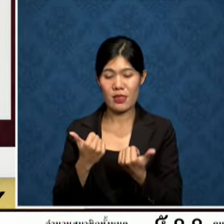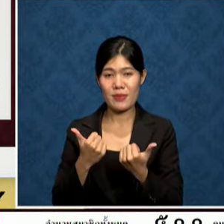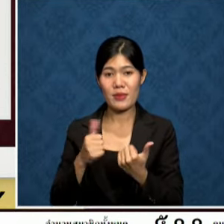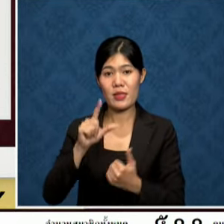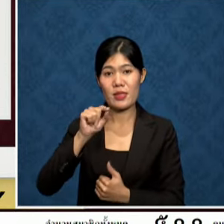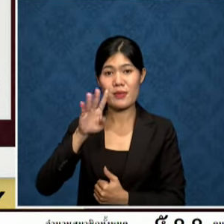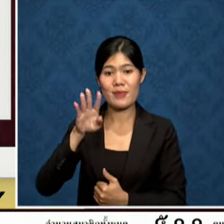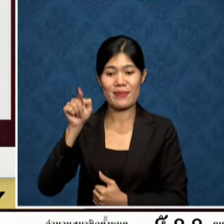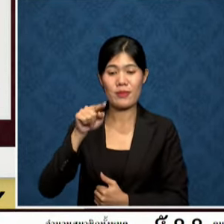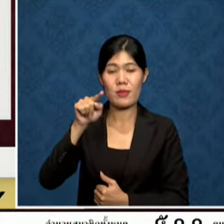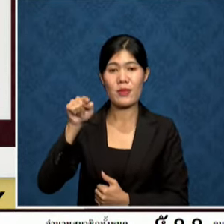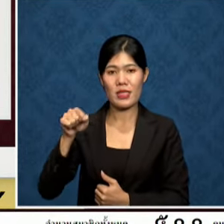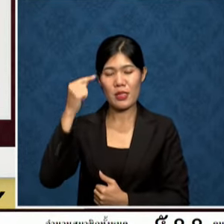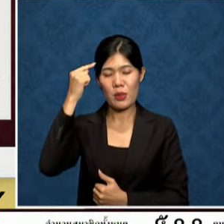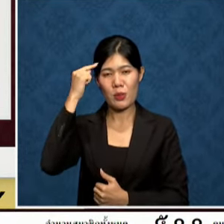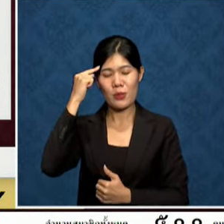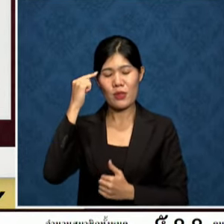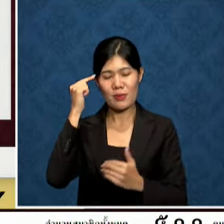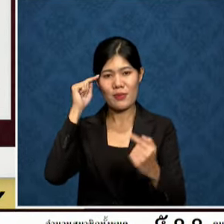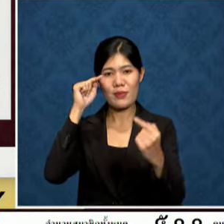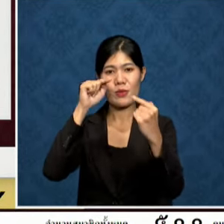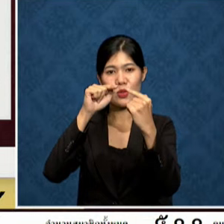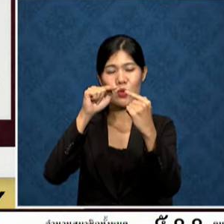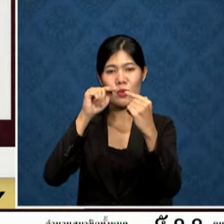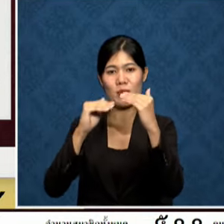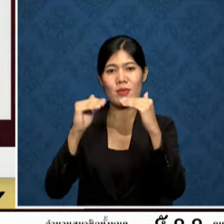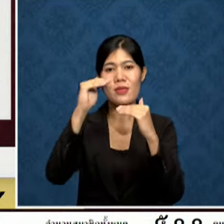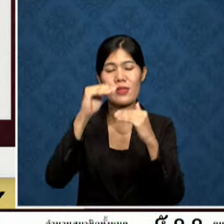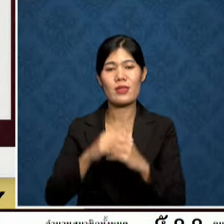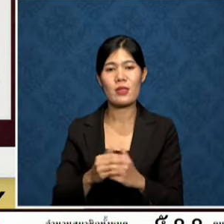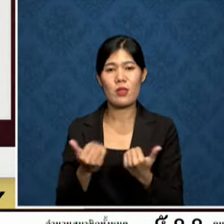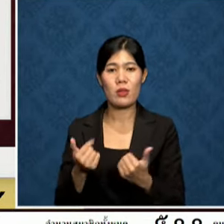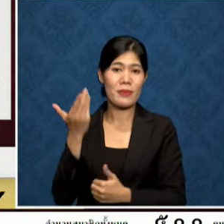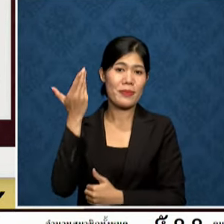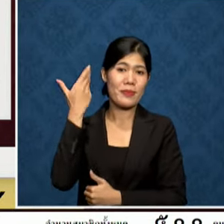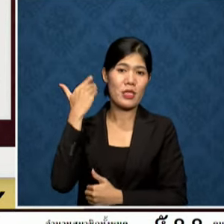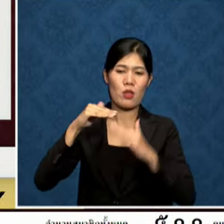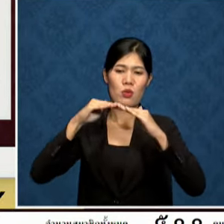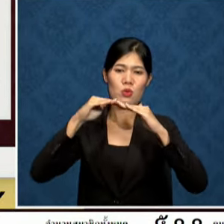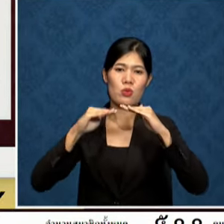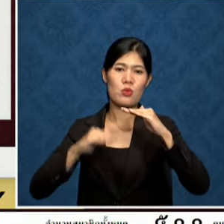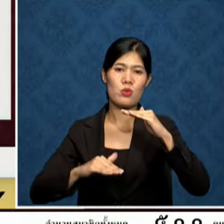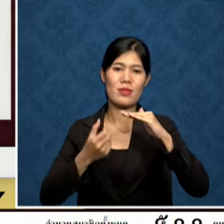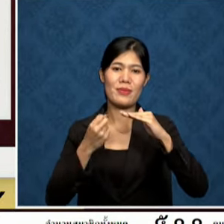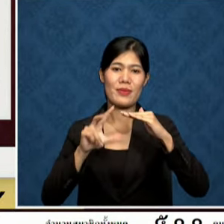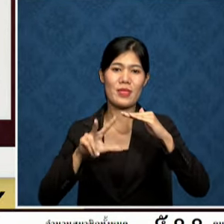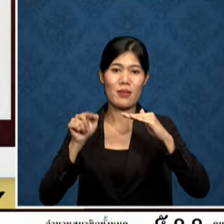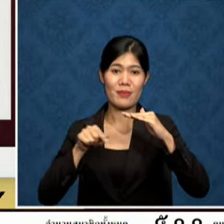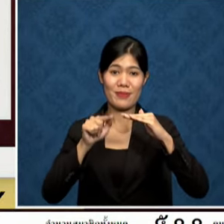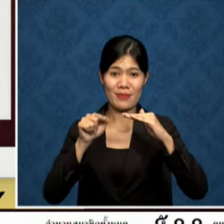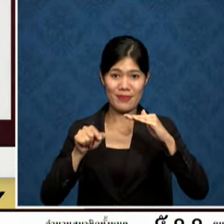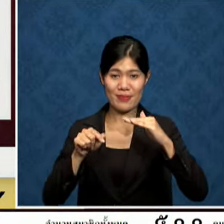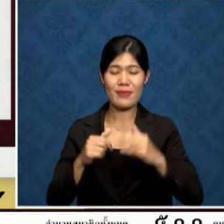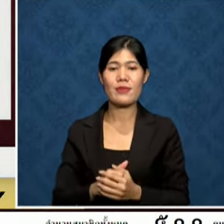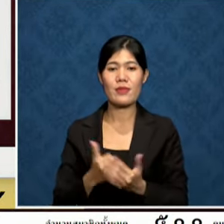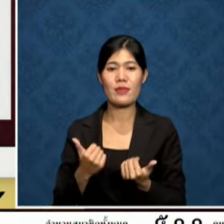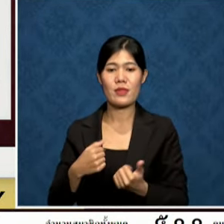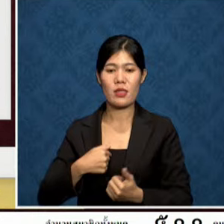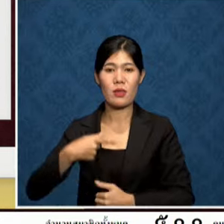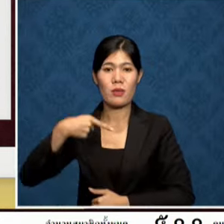ถือว่าถือว่าเกินคาดนะคะแล้วก็หลายๆปีที่ผ่านมาเนี่ยมันก็เคยลดต่ำลงเหลือแค่ 13%ก็มีจนเมื่อเรามี